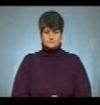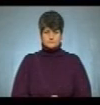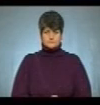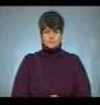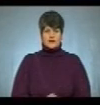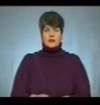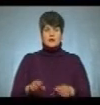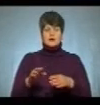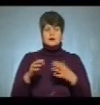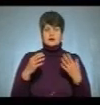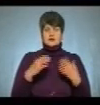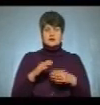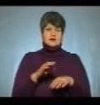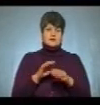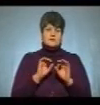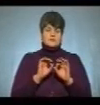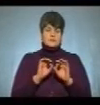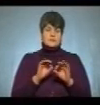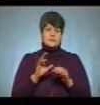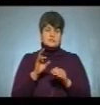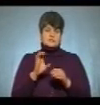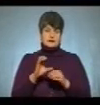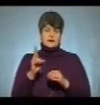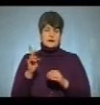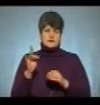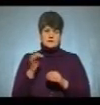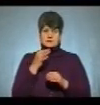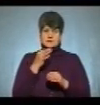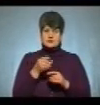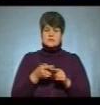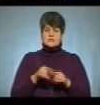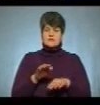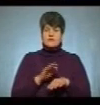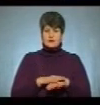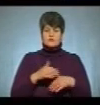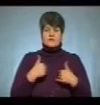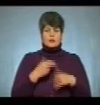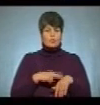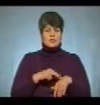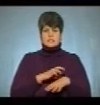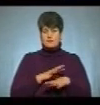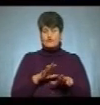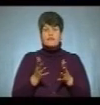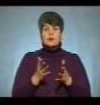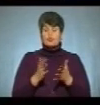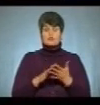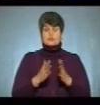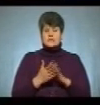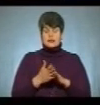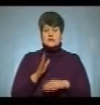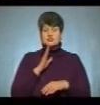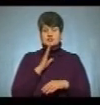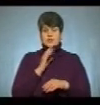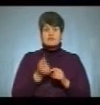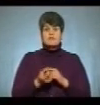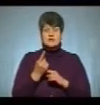Речник Нацполіції області Сергій Крета повідомив, що за цим фактом звернення у поліцію не було. У якому стані мешканка квартири, де виникла